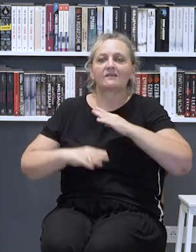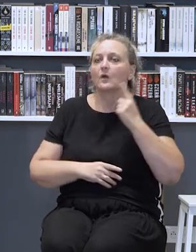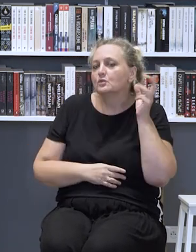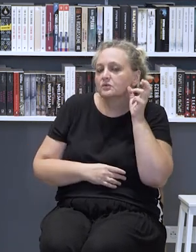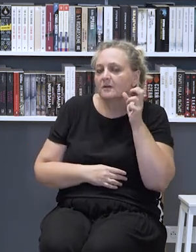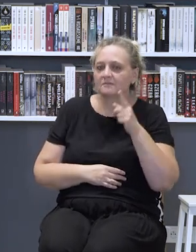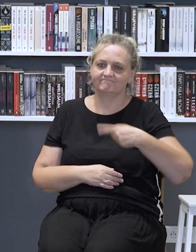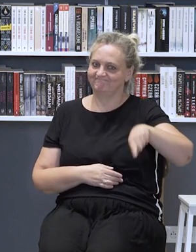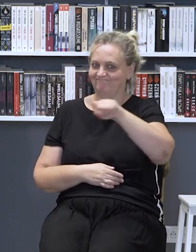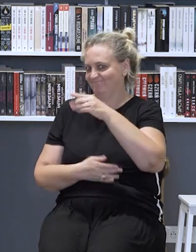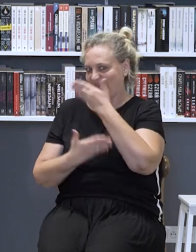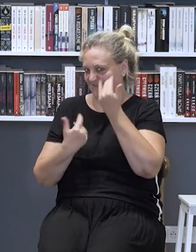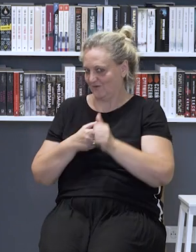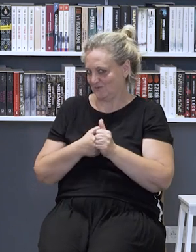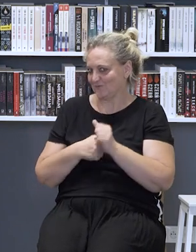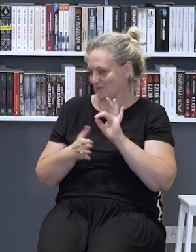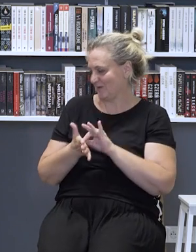tu siedzą, to nie wiedzą.